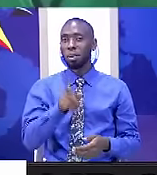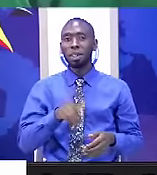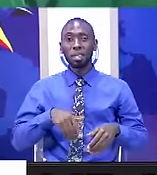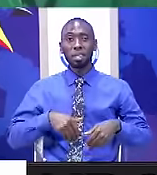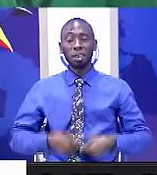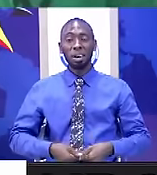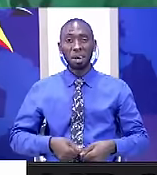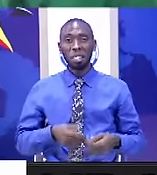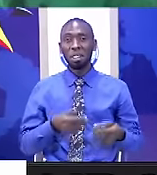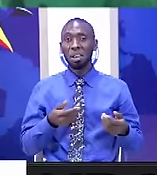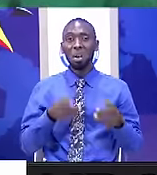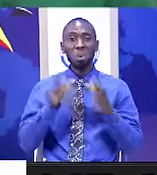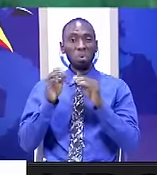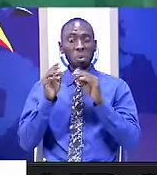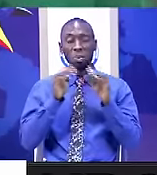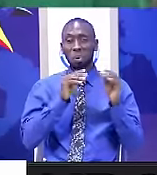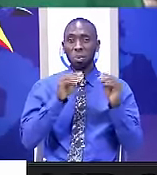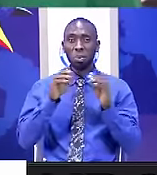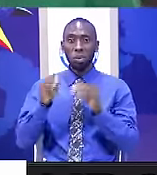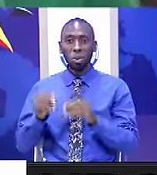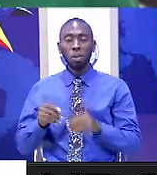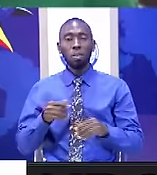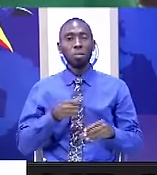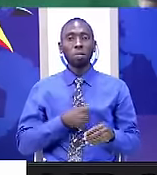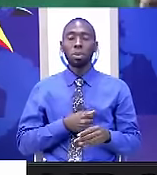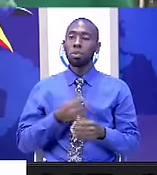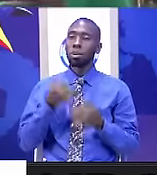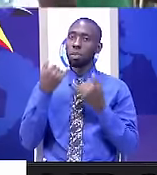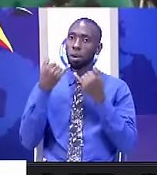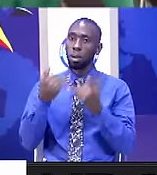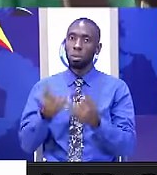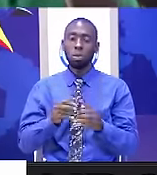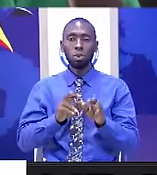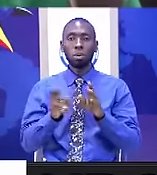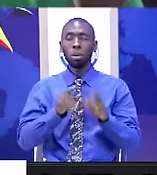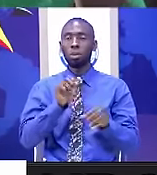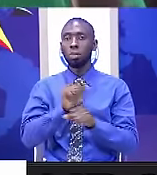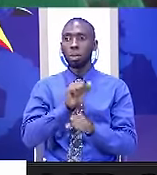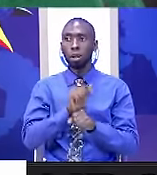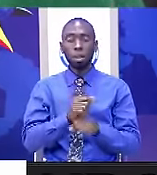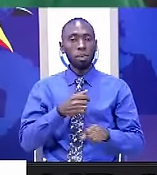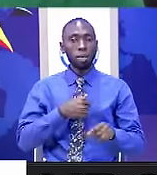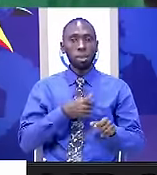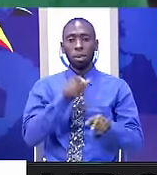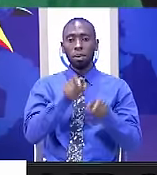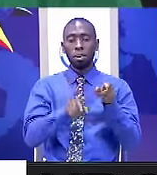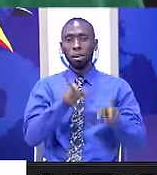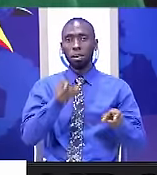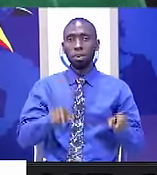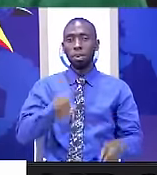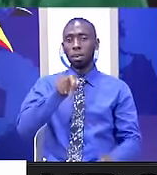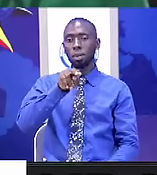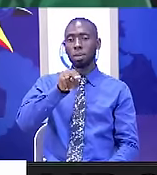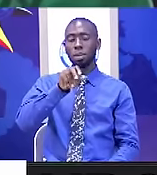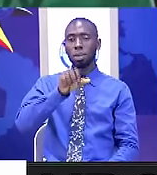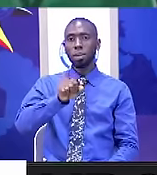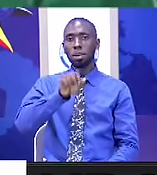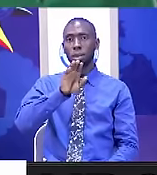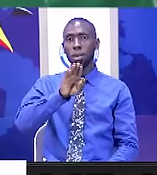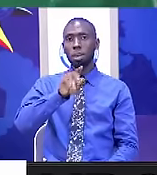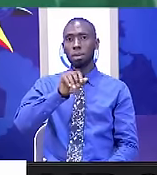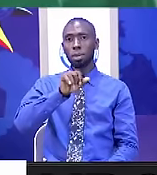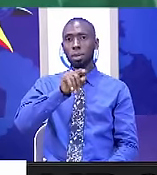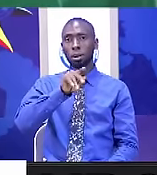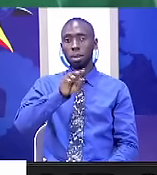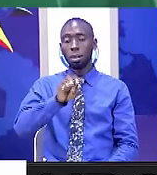Oh yeah. Mwako wa siasa. Yes. Yatu wa nalendo kwenye kandu wa kunise tukonante tuizeli abantu bena vitende. Grupu ene rimu abantu wa kule vitu evi